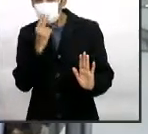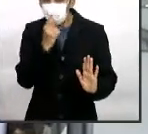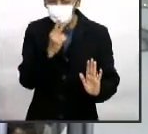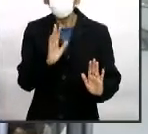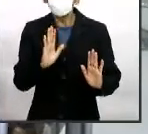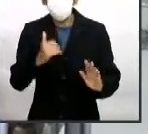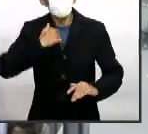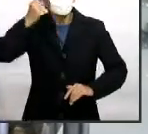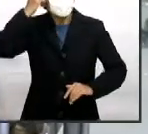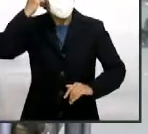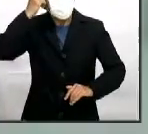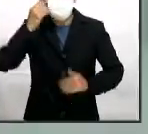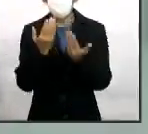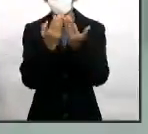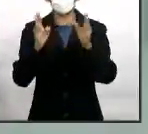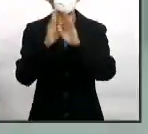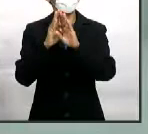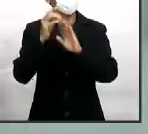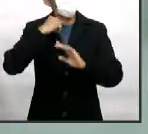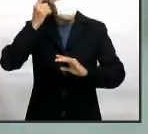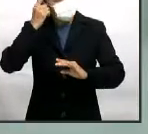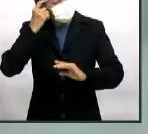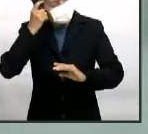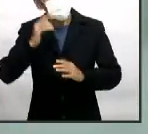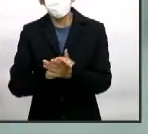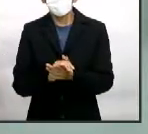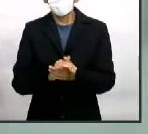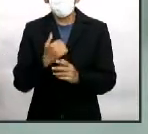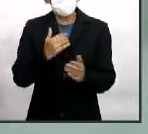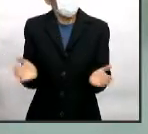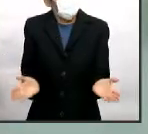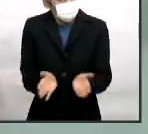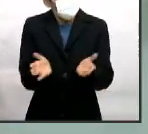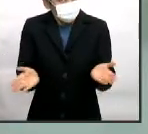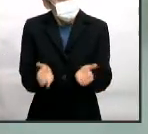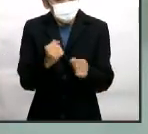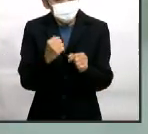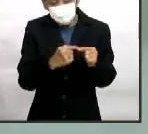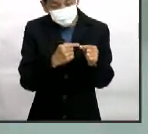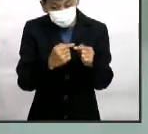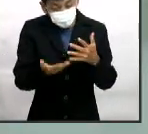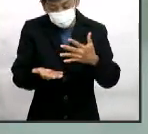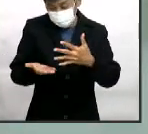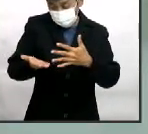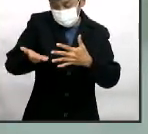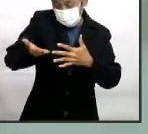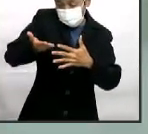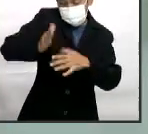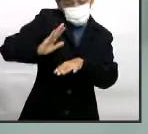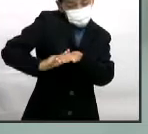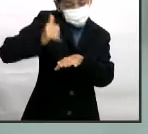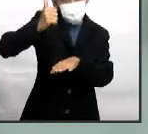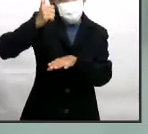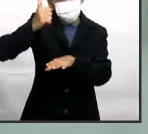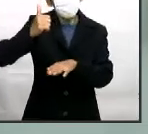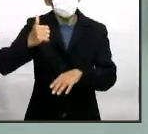อันนี้เป็นสิ่งที่ผมคิดว่าครอบครัวจะต้องมาคิดทบทวนถามว่าควรจะสนับสนุนให้ไปต่อของในเรื่องของความเป็นเลิศของอีส